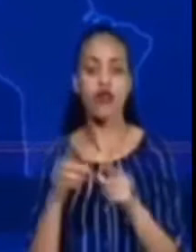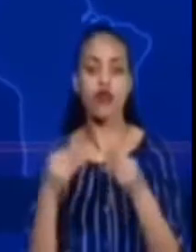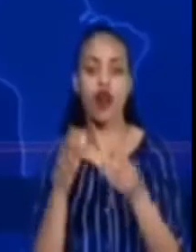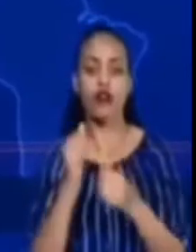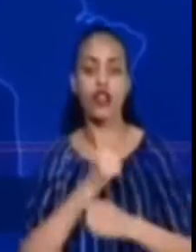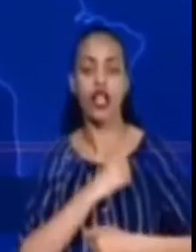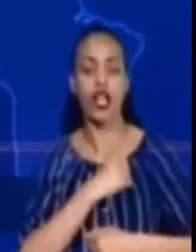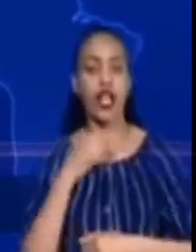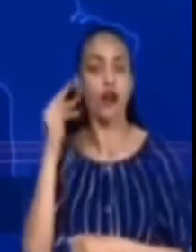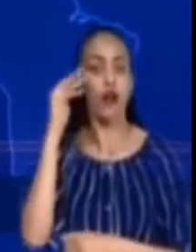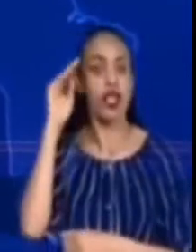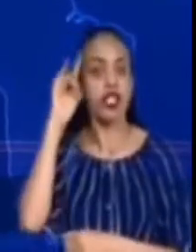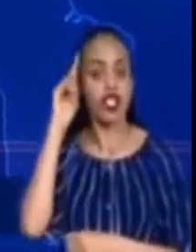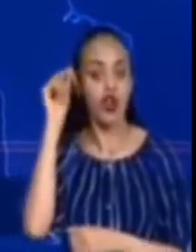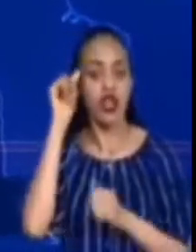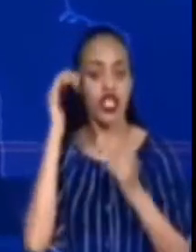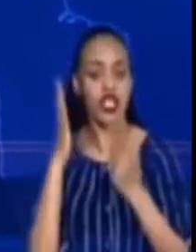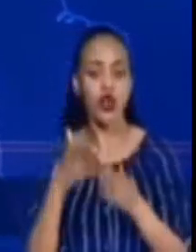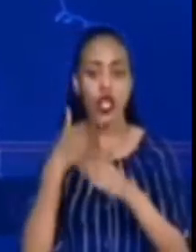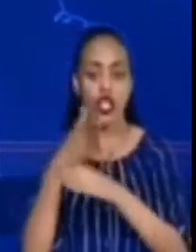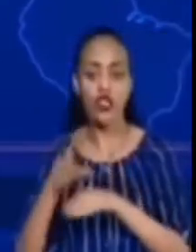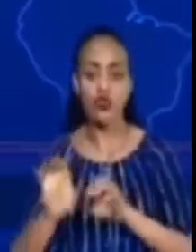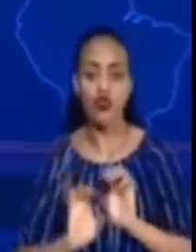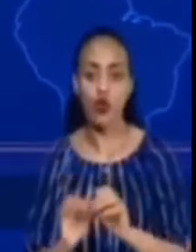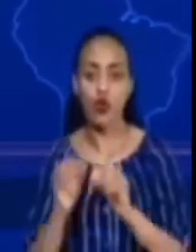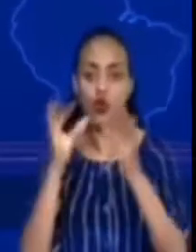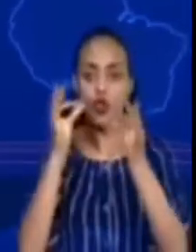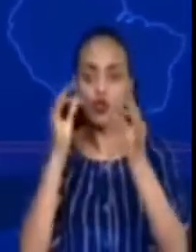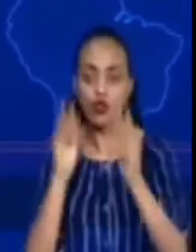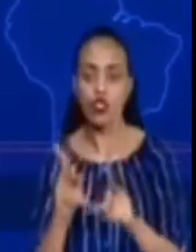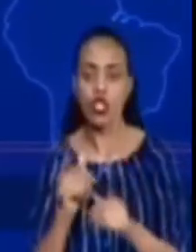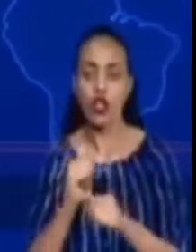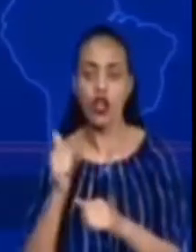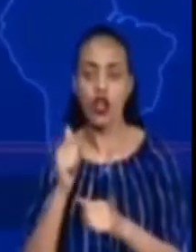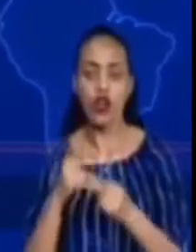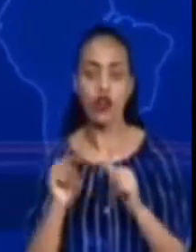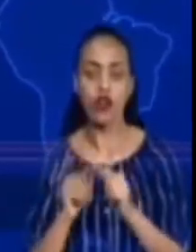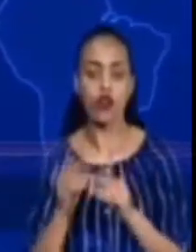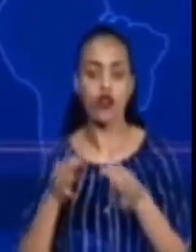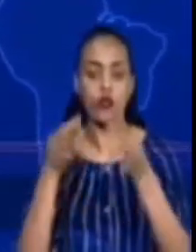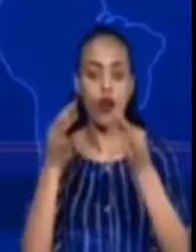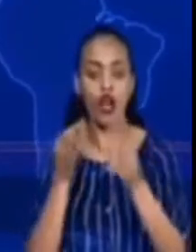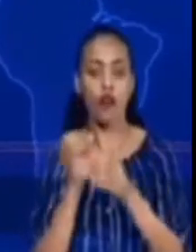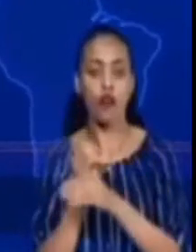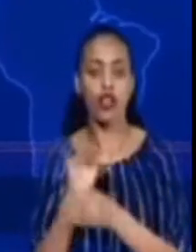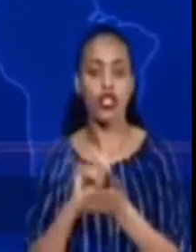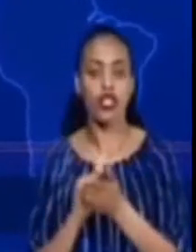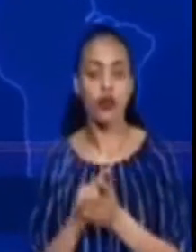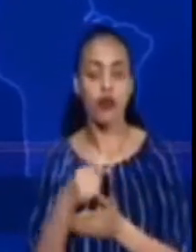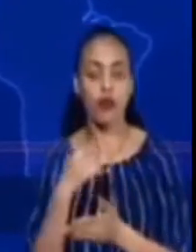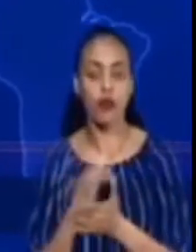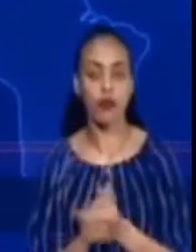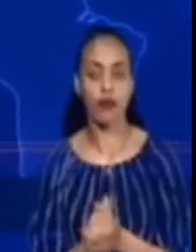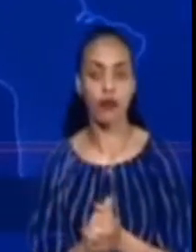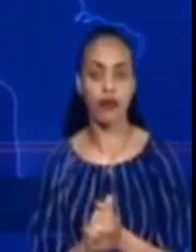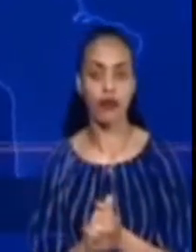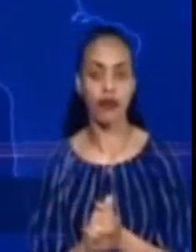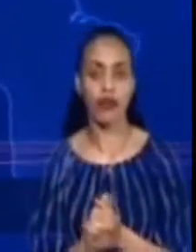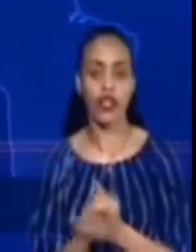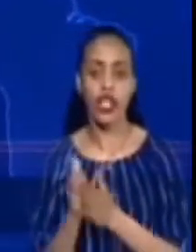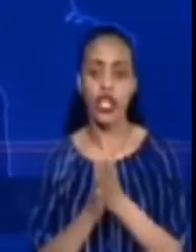መጽሐፈ ነገስትን የተረት መጽሐፍ እንደሆነ የውሸት እንደሆነ የኢትዮጵያ ታሪክ